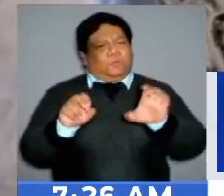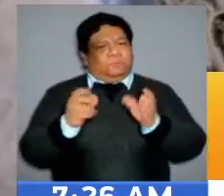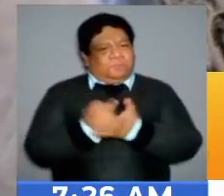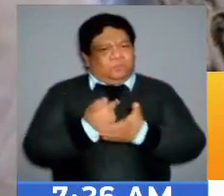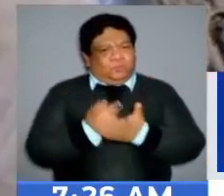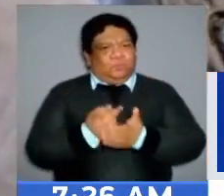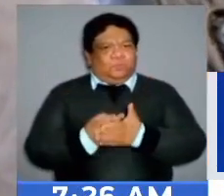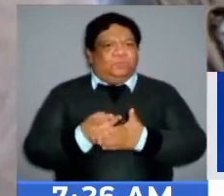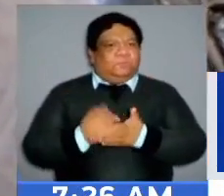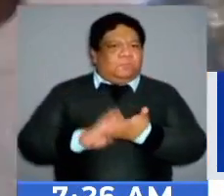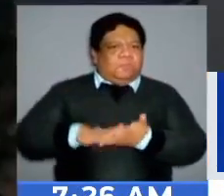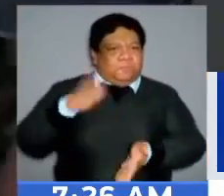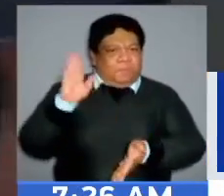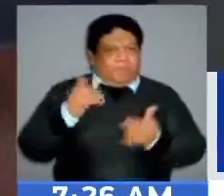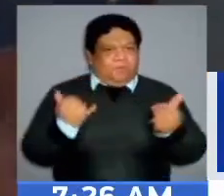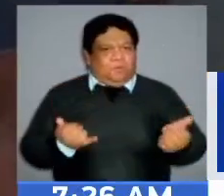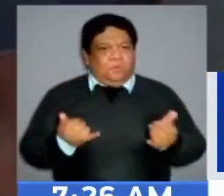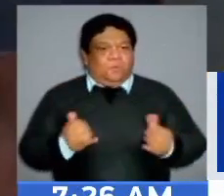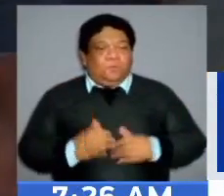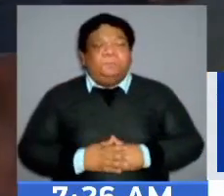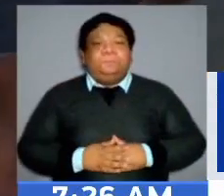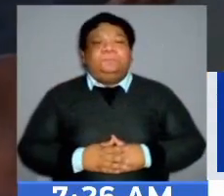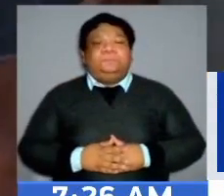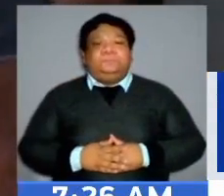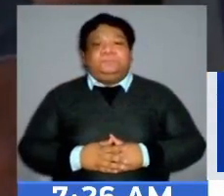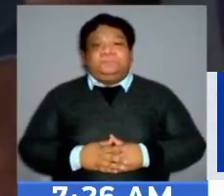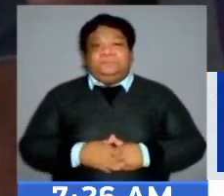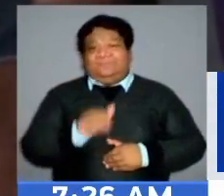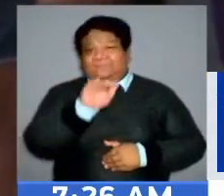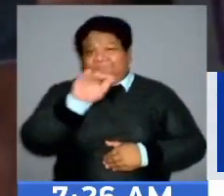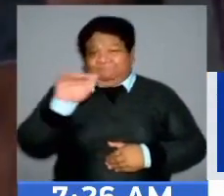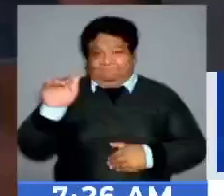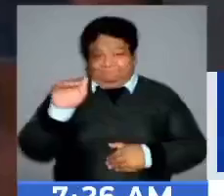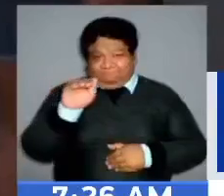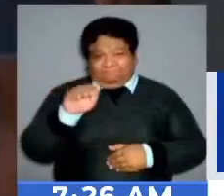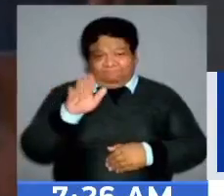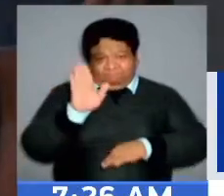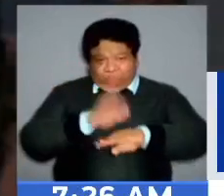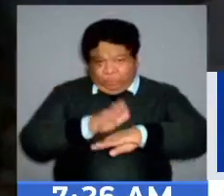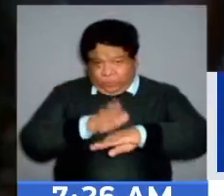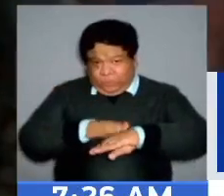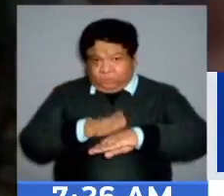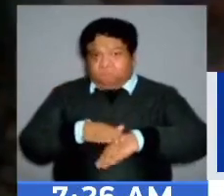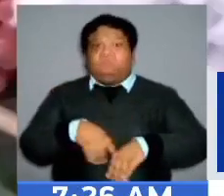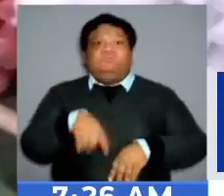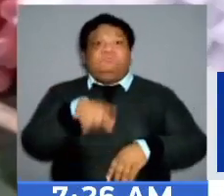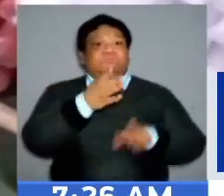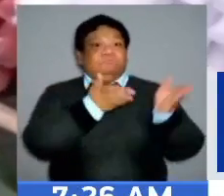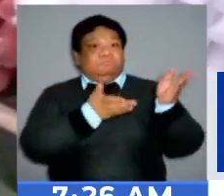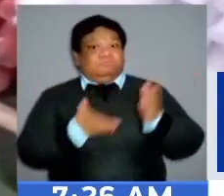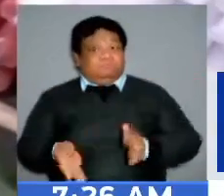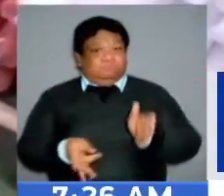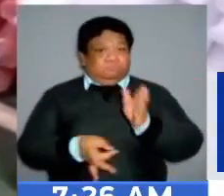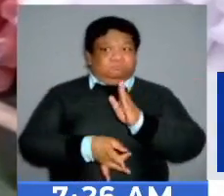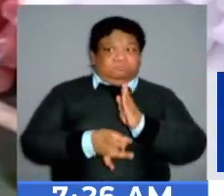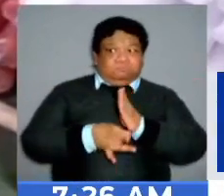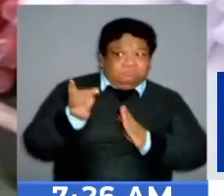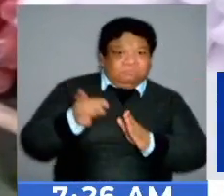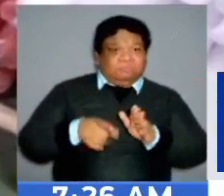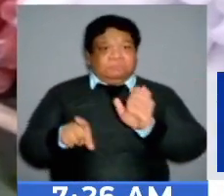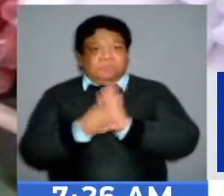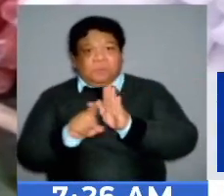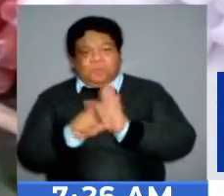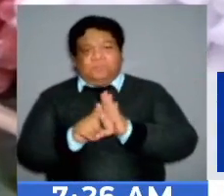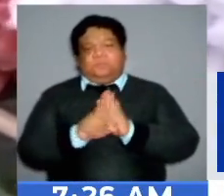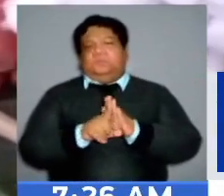klase. Paalala ng pulisya sa mga bibisita, huwag nang magdala ng mga ipinagbabawal sa loob ng sementeryo, tulad na lang ng lahat